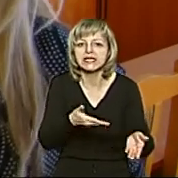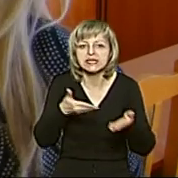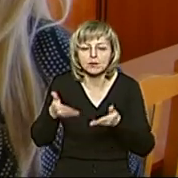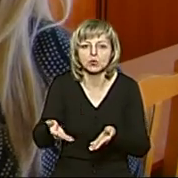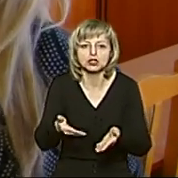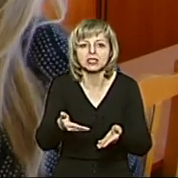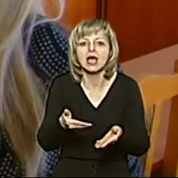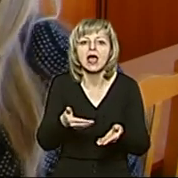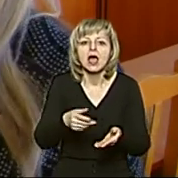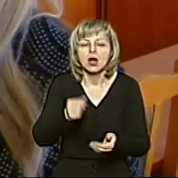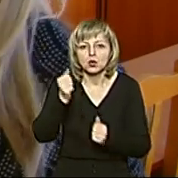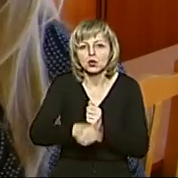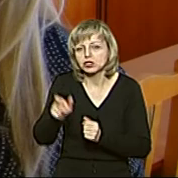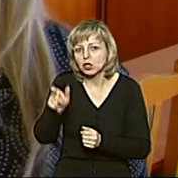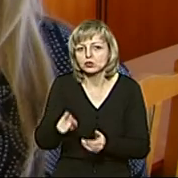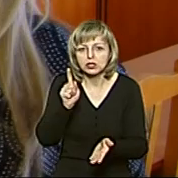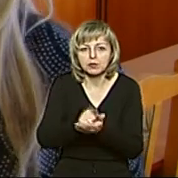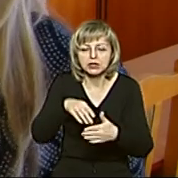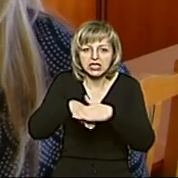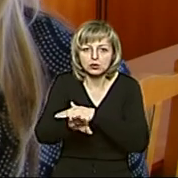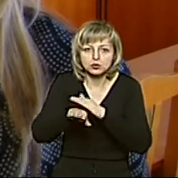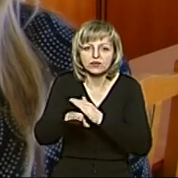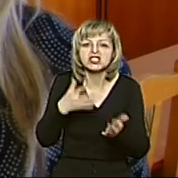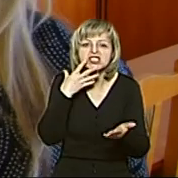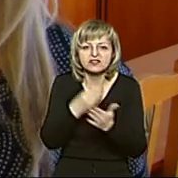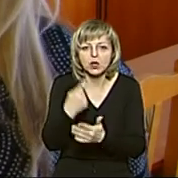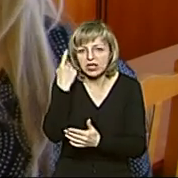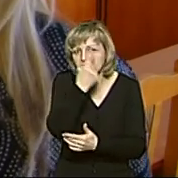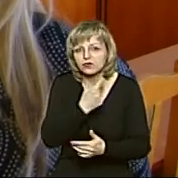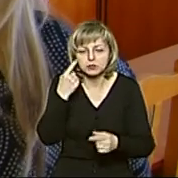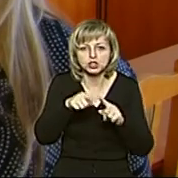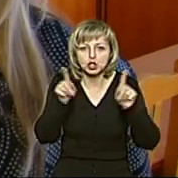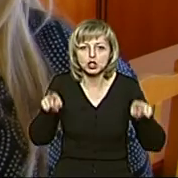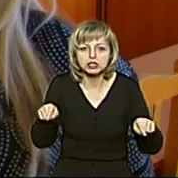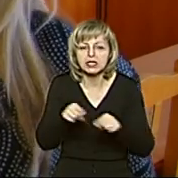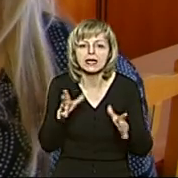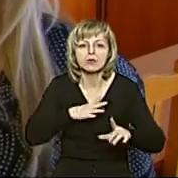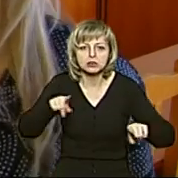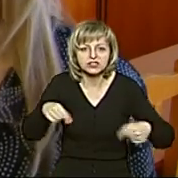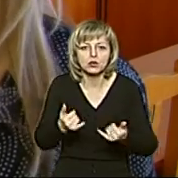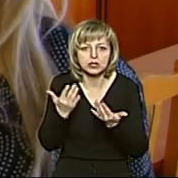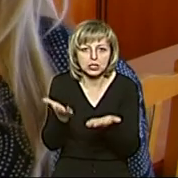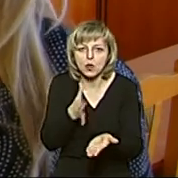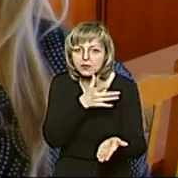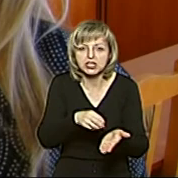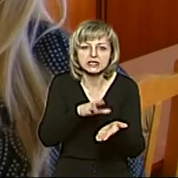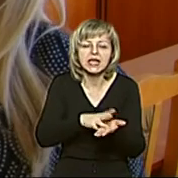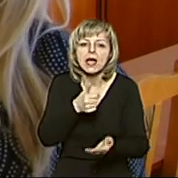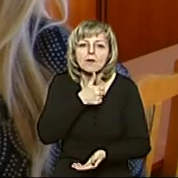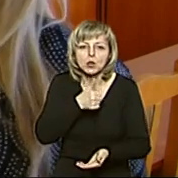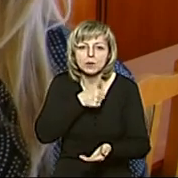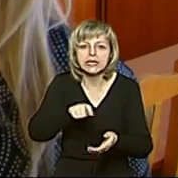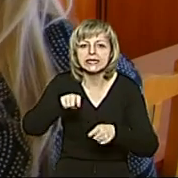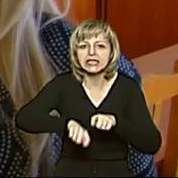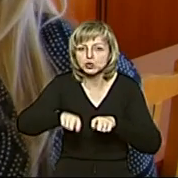кожен учасник має роздрукувати з власної інформаційної сторінки, яка була створена для нього під час реєстрації на пробне